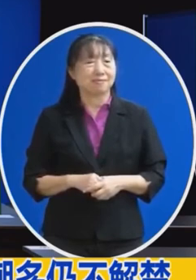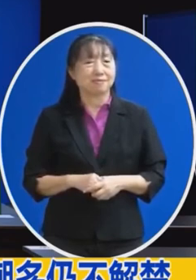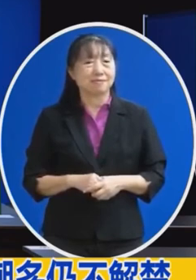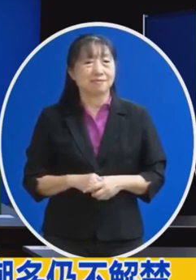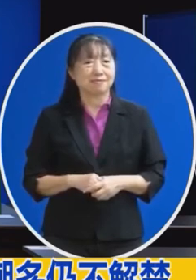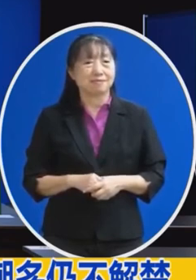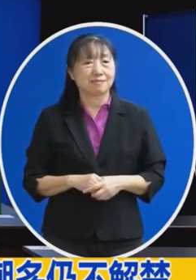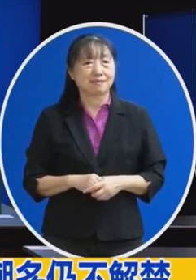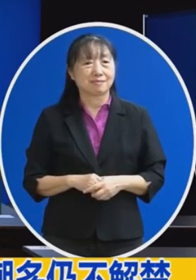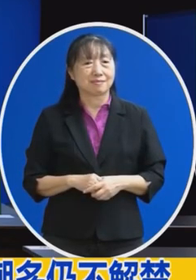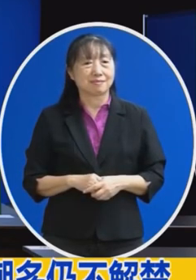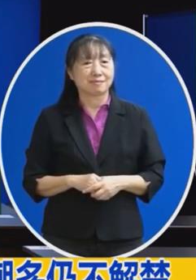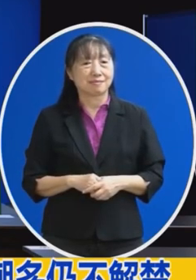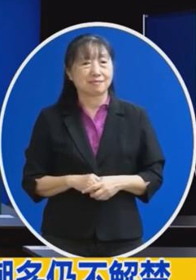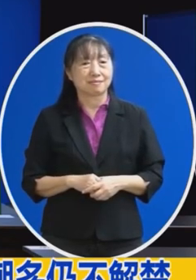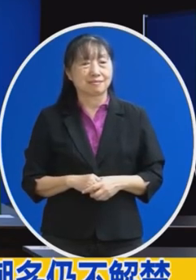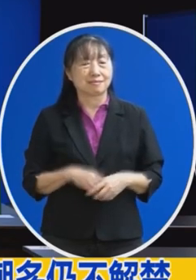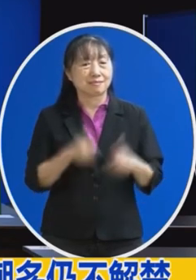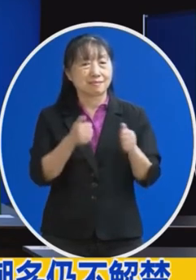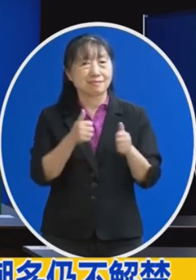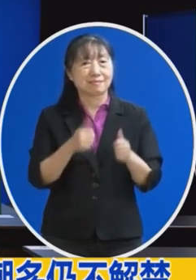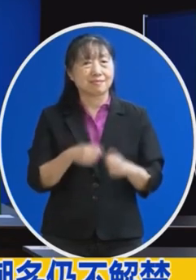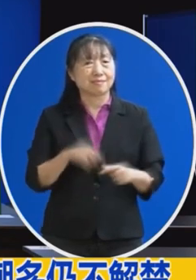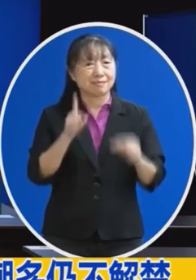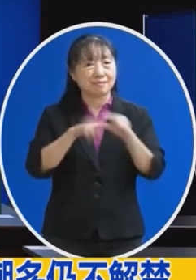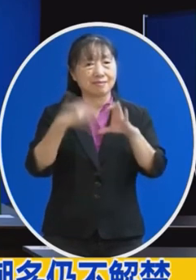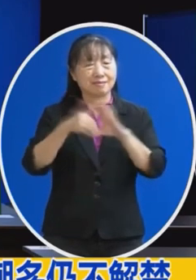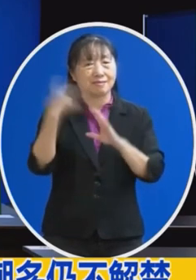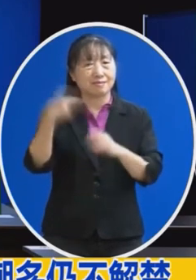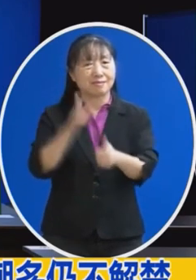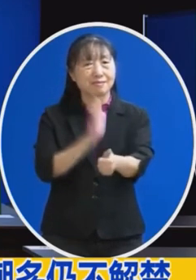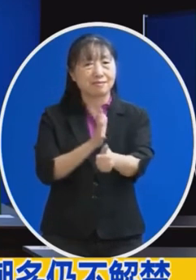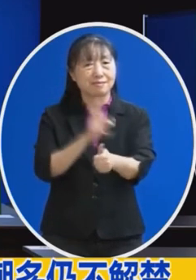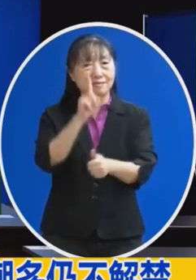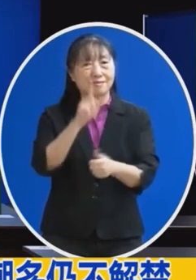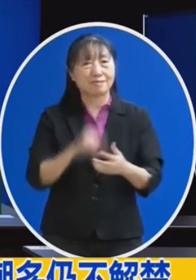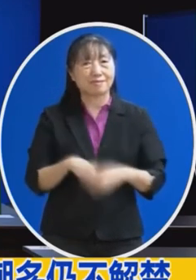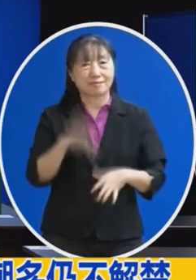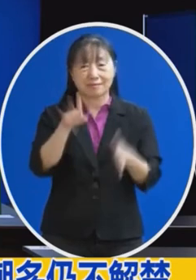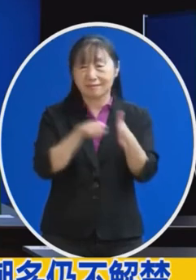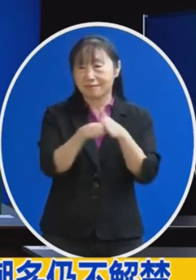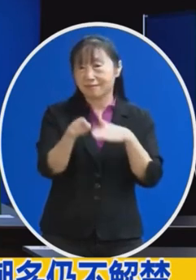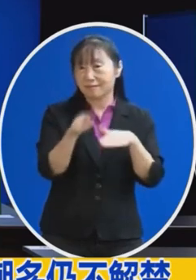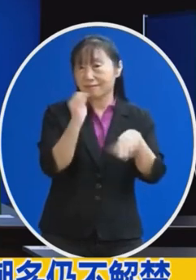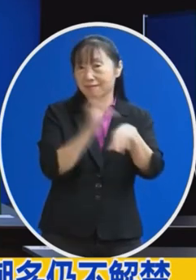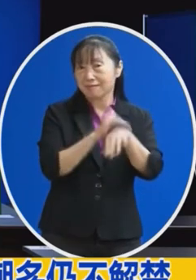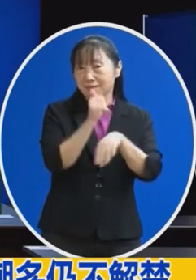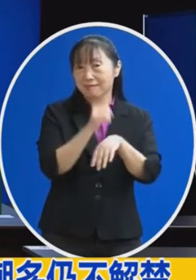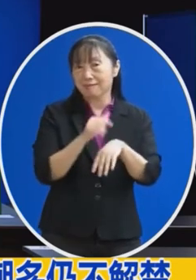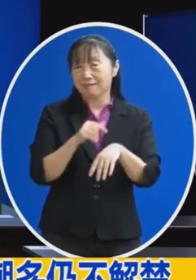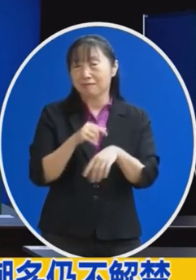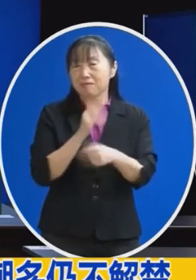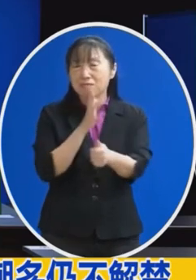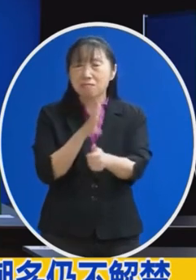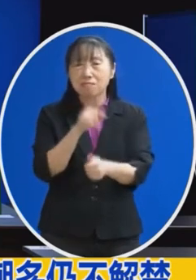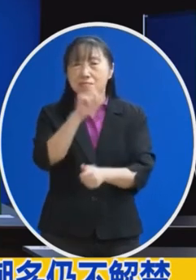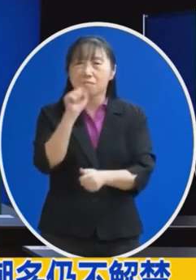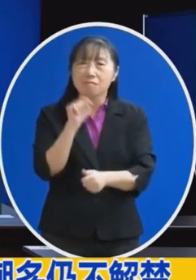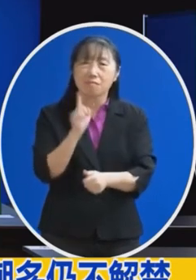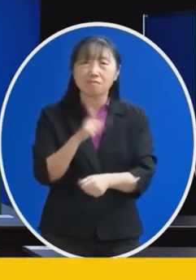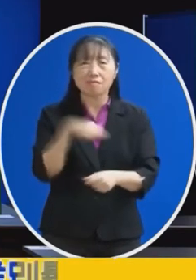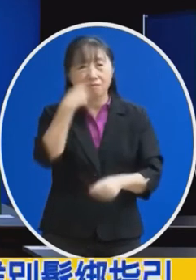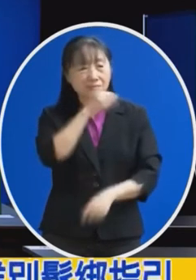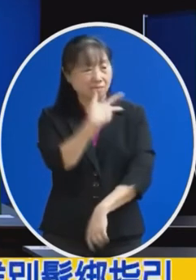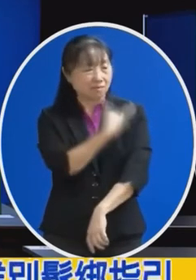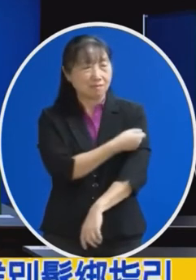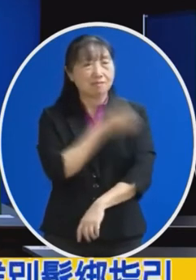好，来请。 谢谢。中视新闻再补问一题，就是有专家他是有提出一个质疑，说台湾疫苗的